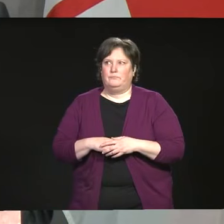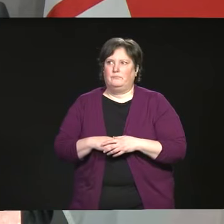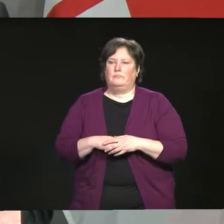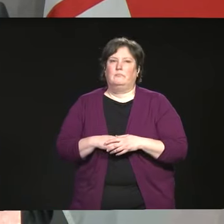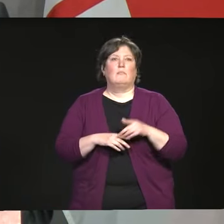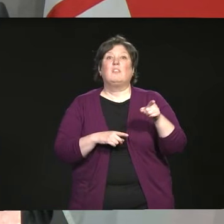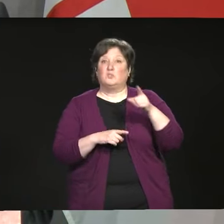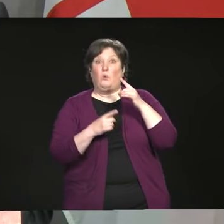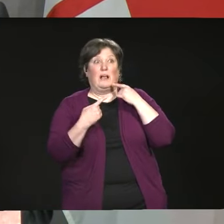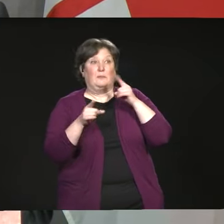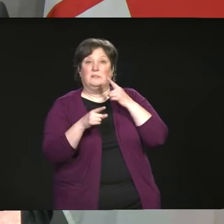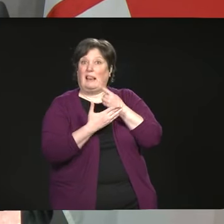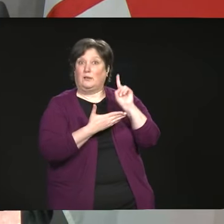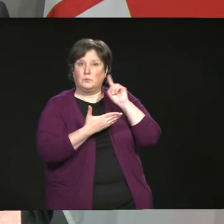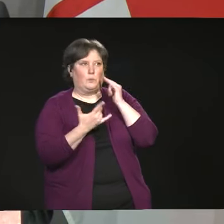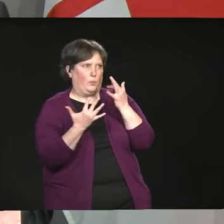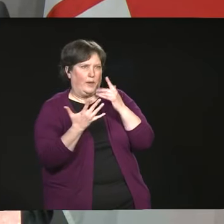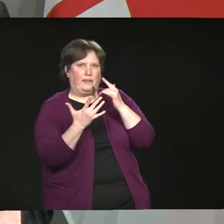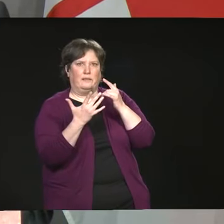commencé quand à élaborer